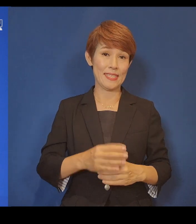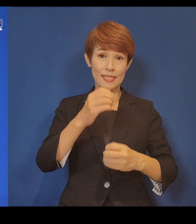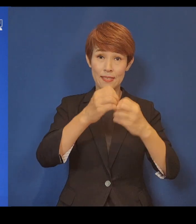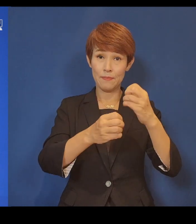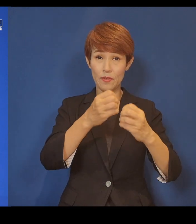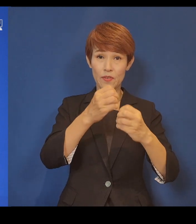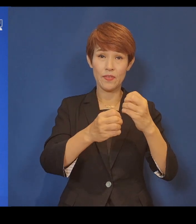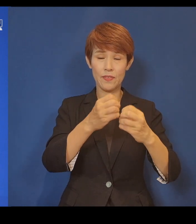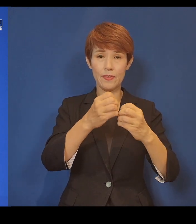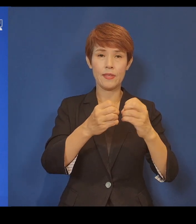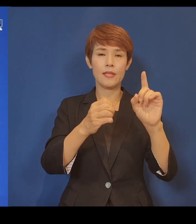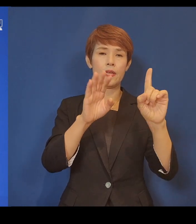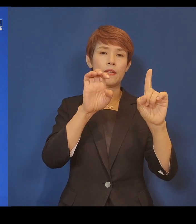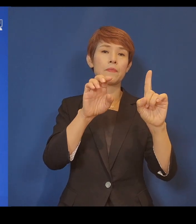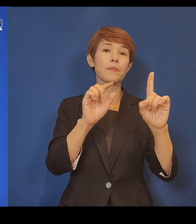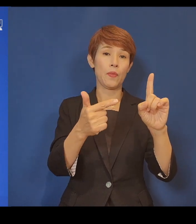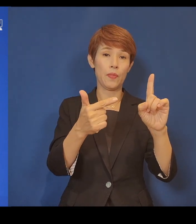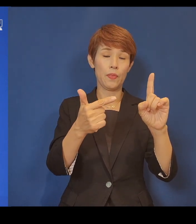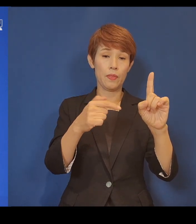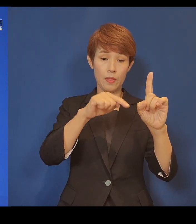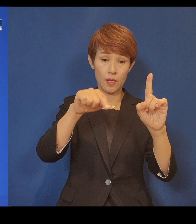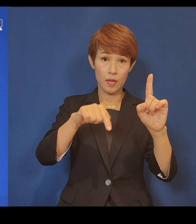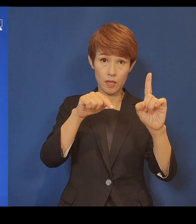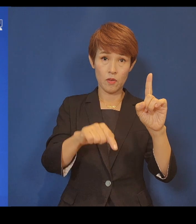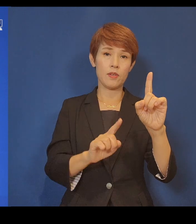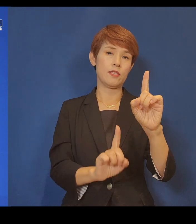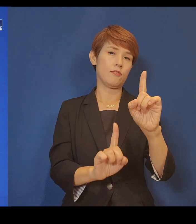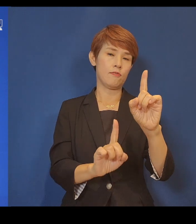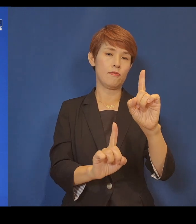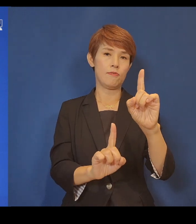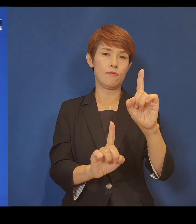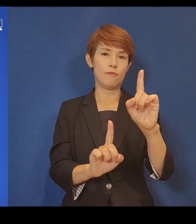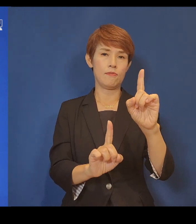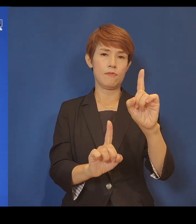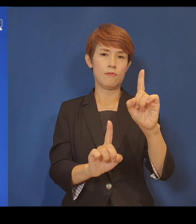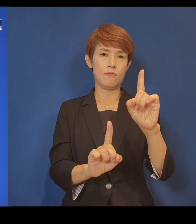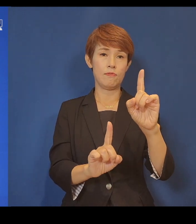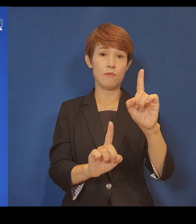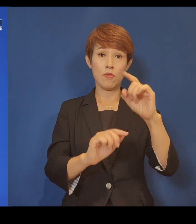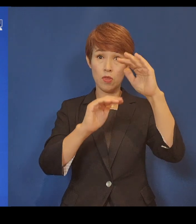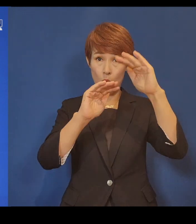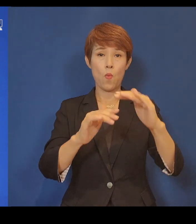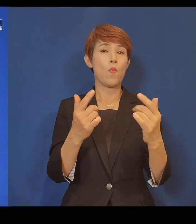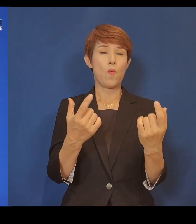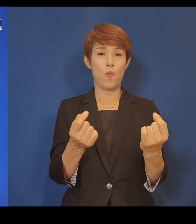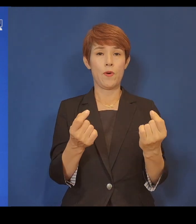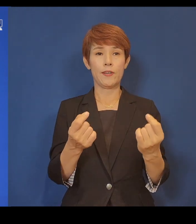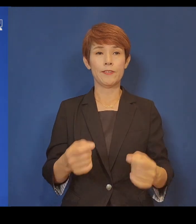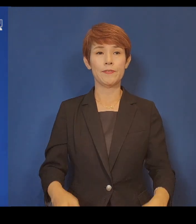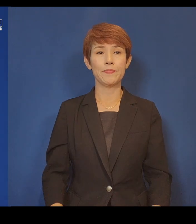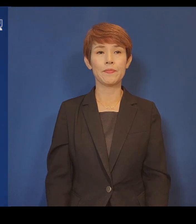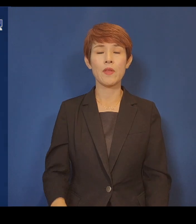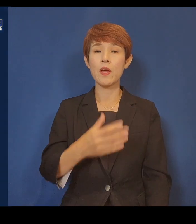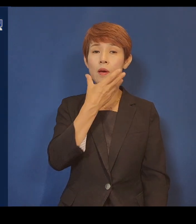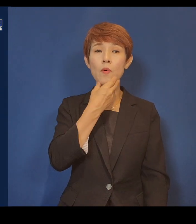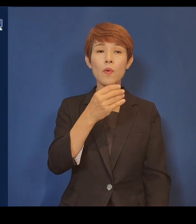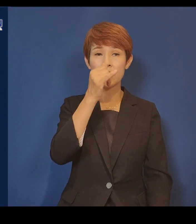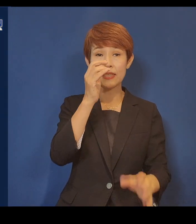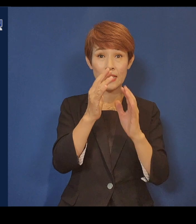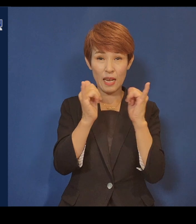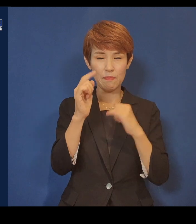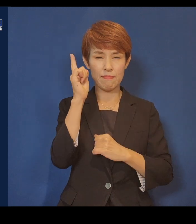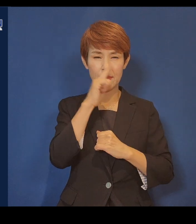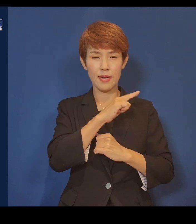할 수 있죠. 시편 1편 그 중에도 1절 똑같이 되어 있습니다. 한번 볼까요? 복